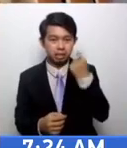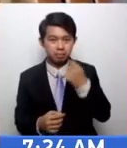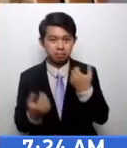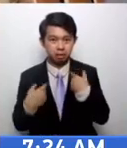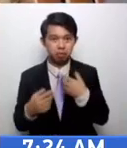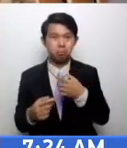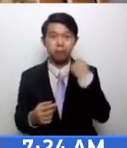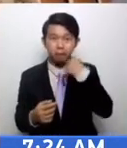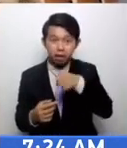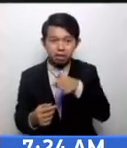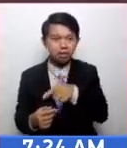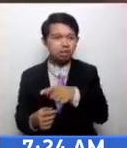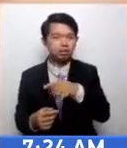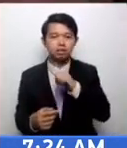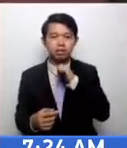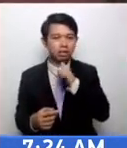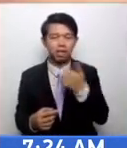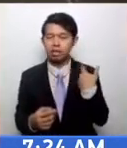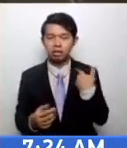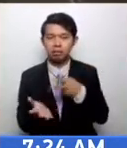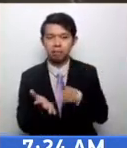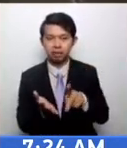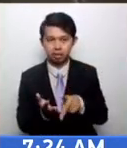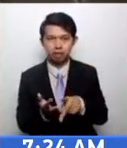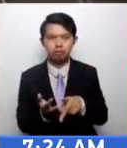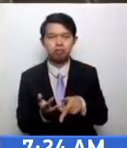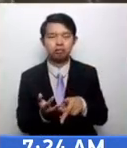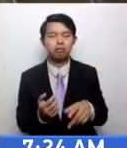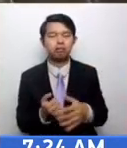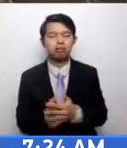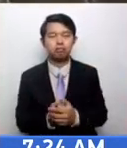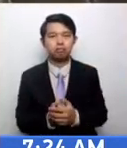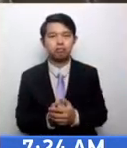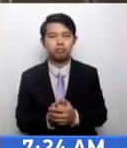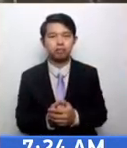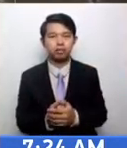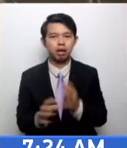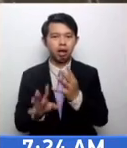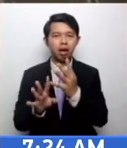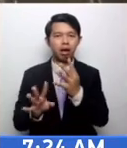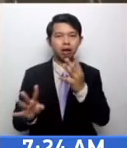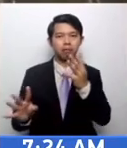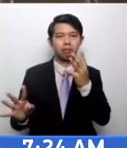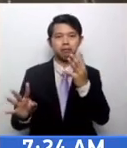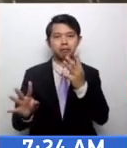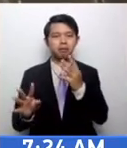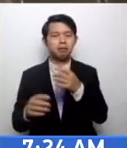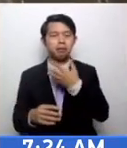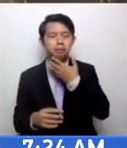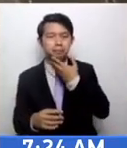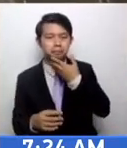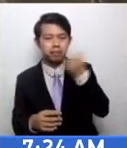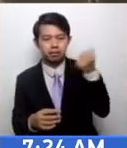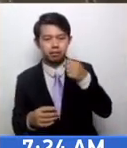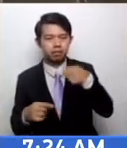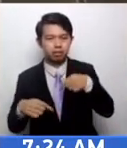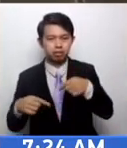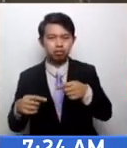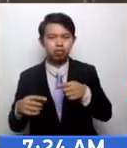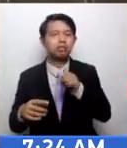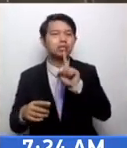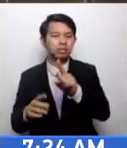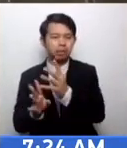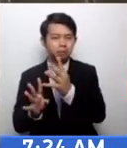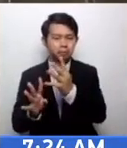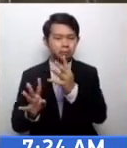natubos, kawawan driver. Matagal po ang pila dyan, dapat dito magsama-sama sila rito eh. Iisa lang dapat magsama-sama sila dyan sa